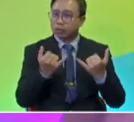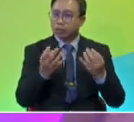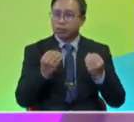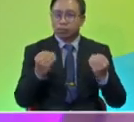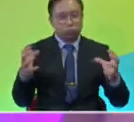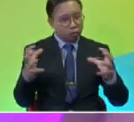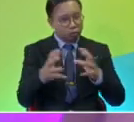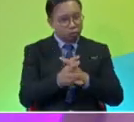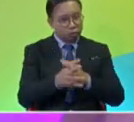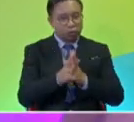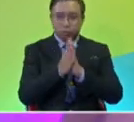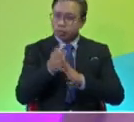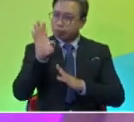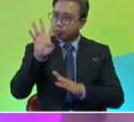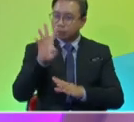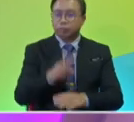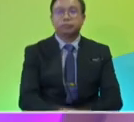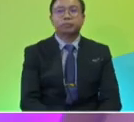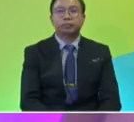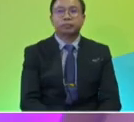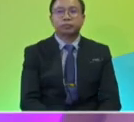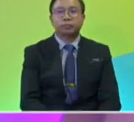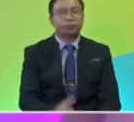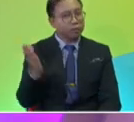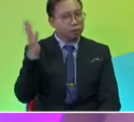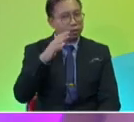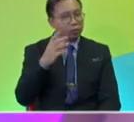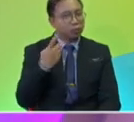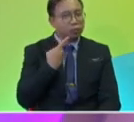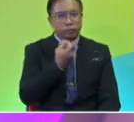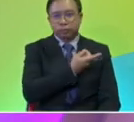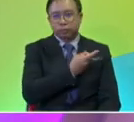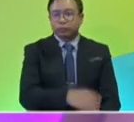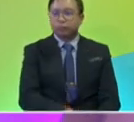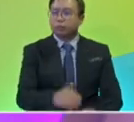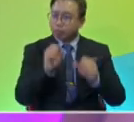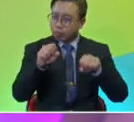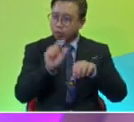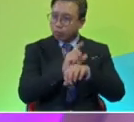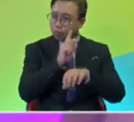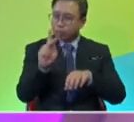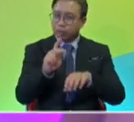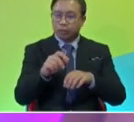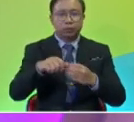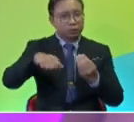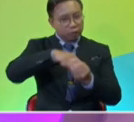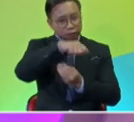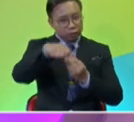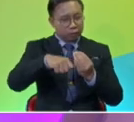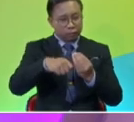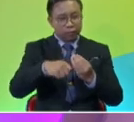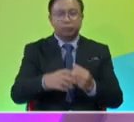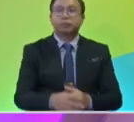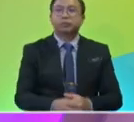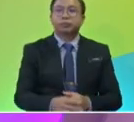dia menjadi EMP macam ni oke Jom kitakan dia kita boleh gunakan co ataupun kita boleh